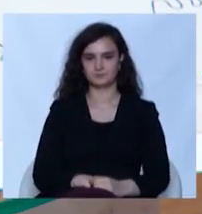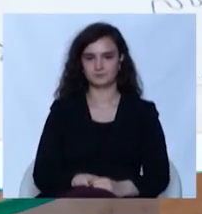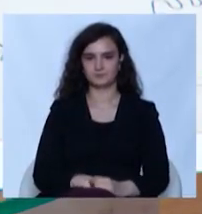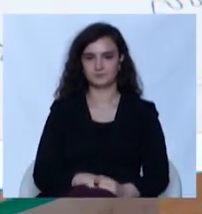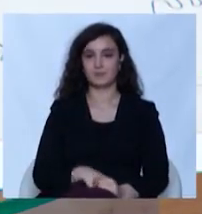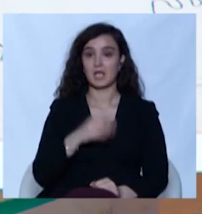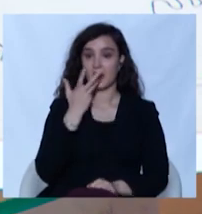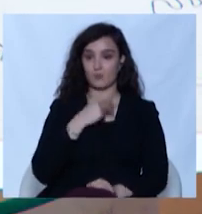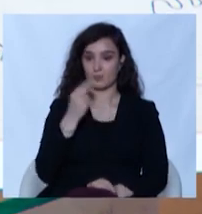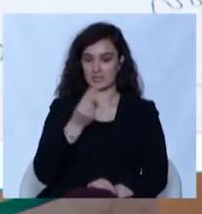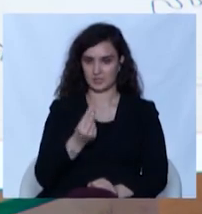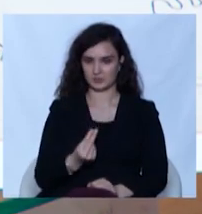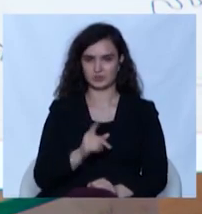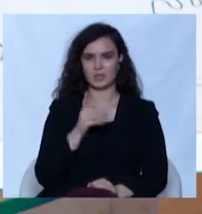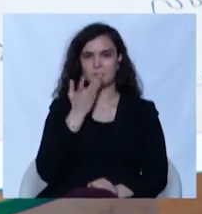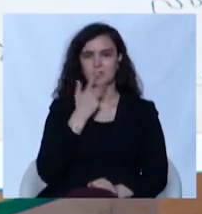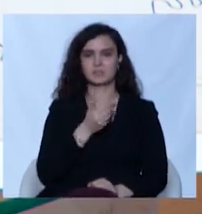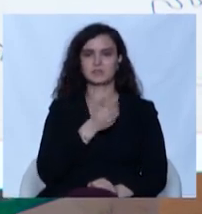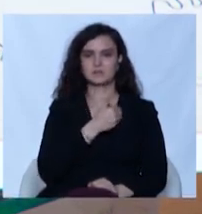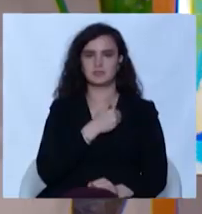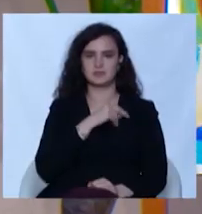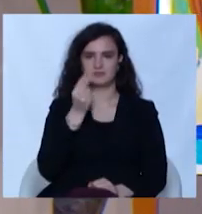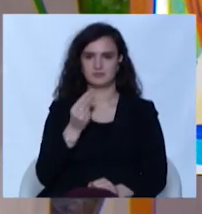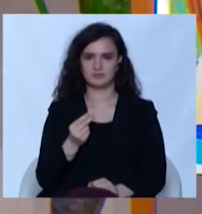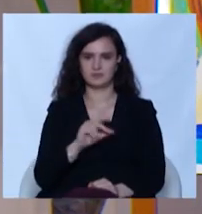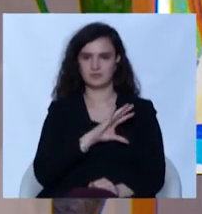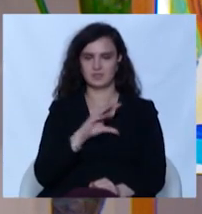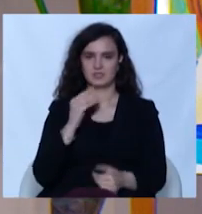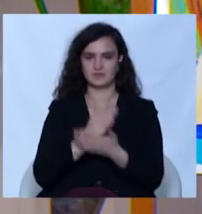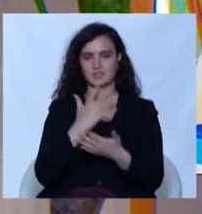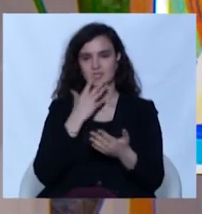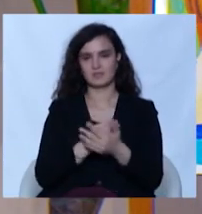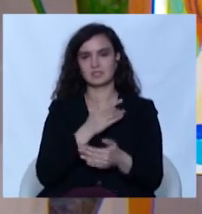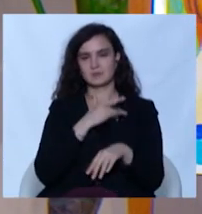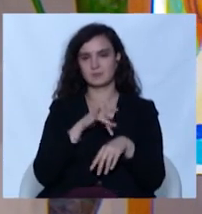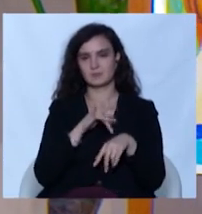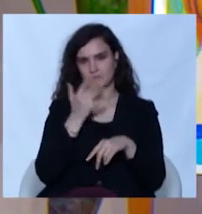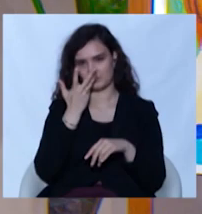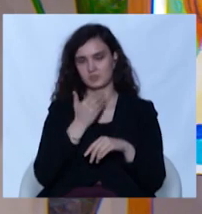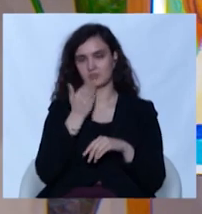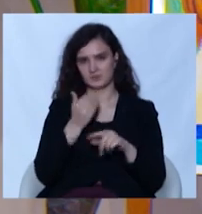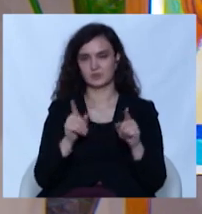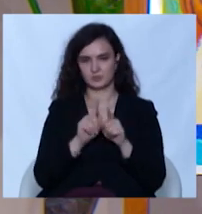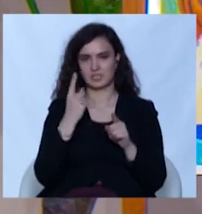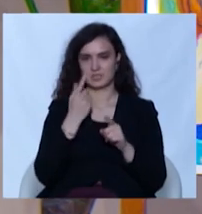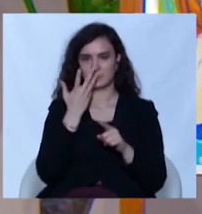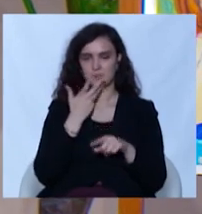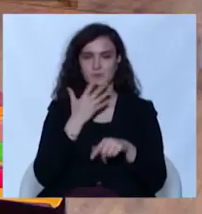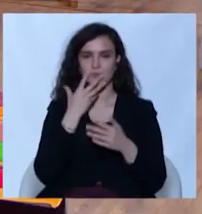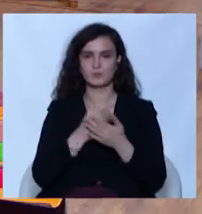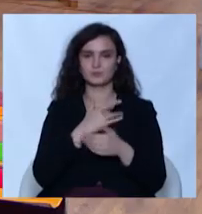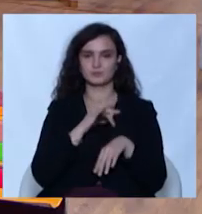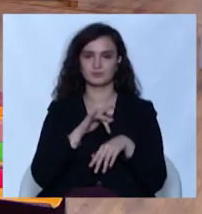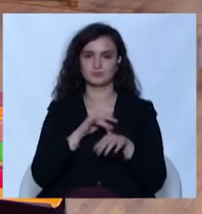გაუფერადოთ რა ფერიც გვინდა ფონი. ყველას აქვს თავი საყვარელი ფერი. თქვენს გექნებათ რაღაცა ერთი ფერი